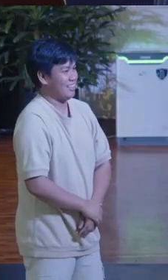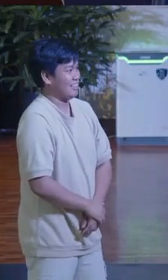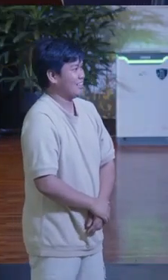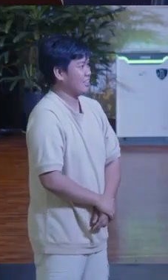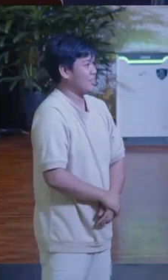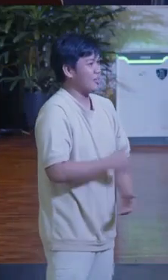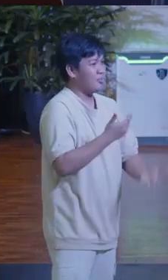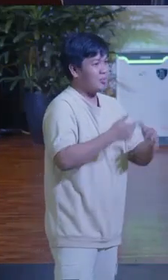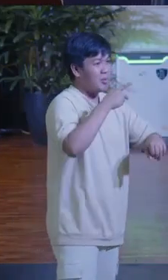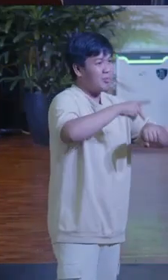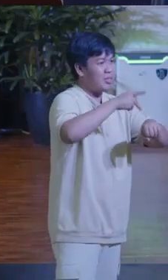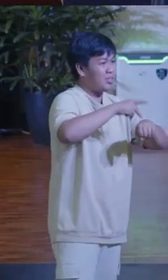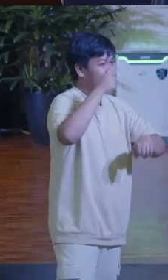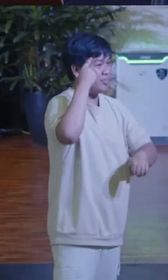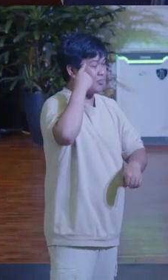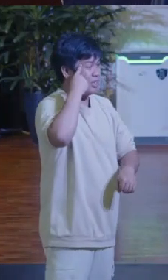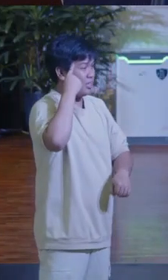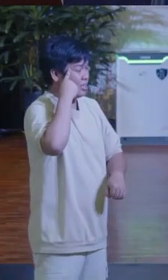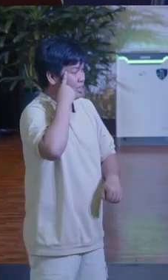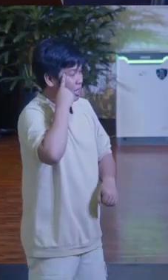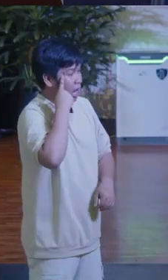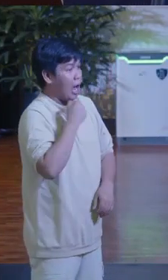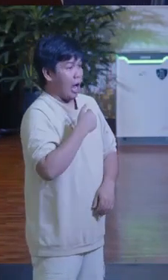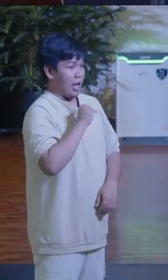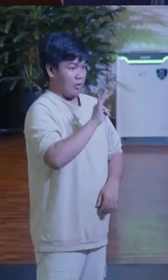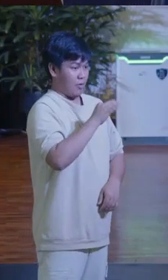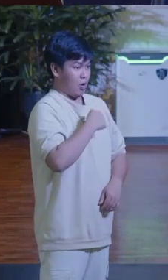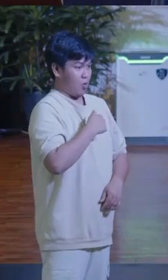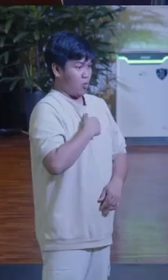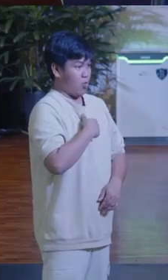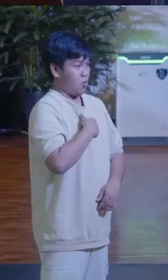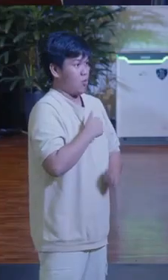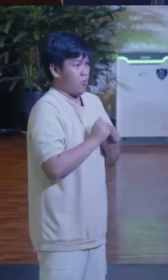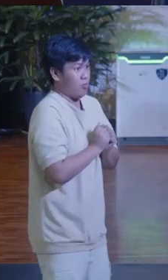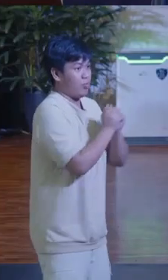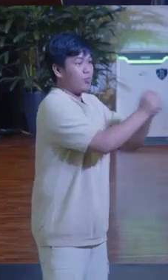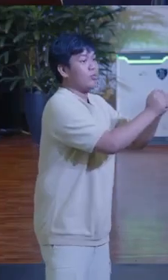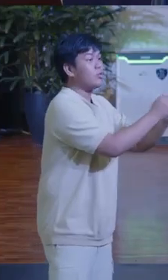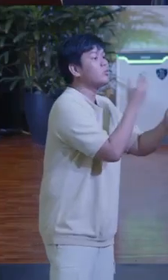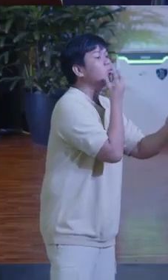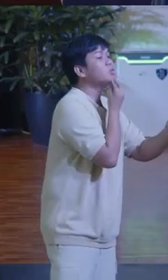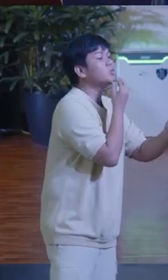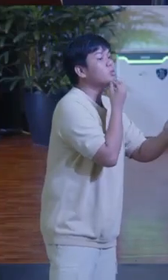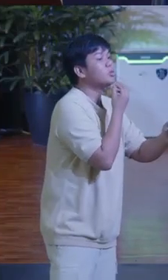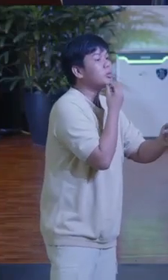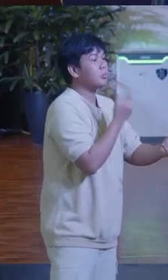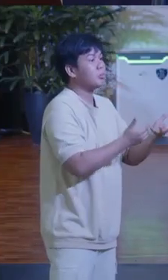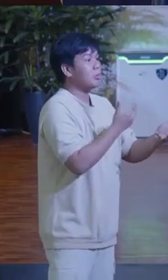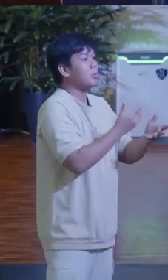hinahanap siguro ni Pedro, hindi natin tiyak. O di kaya talagang nahihiya siya.